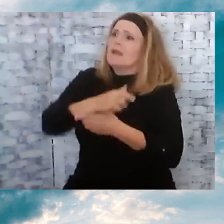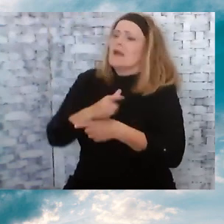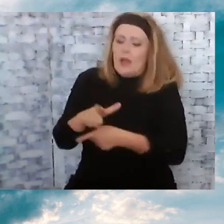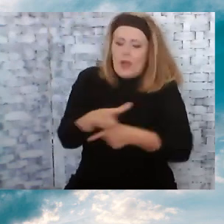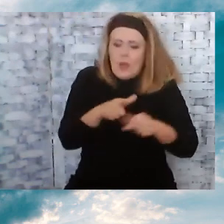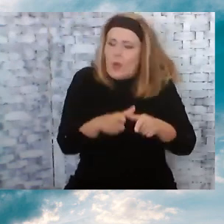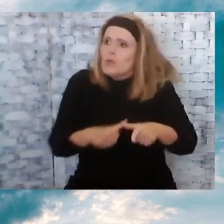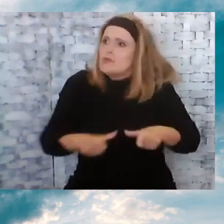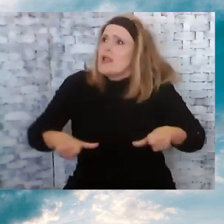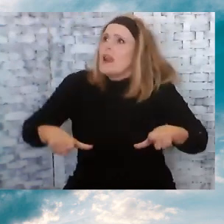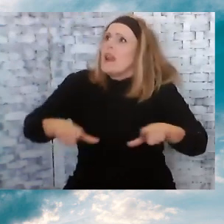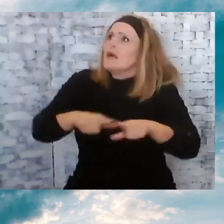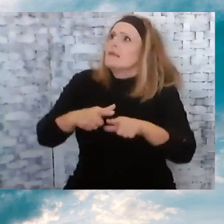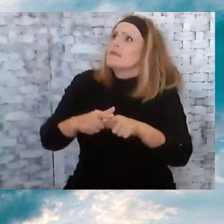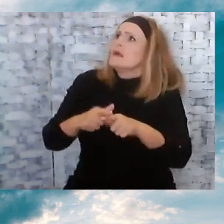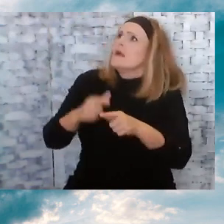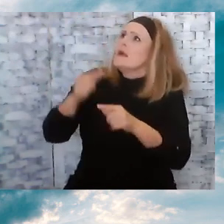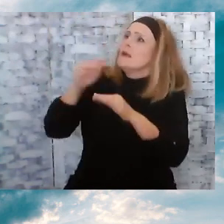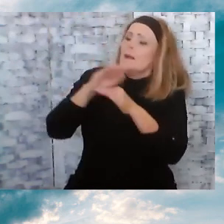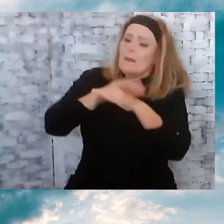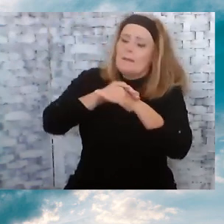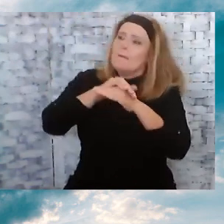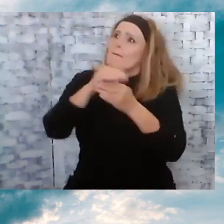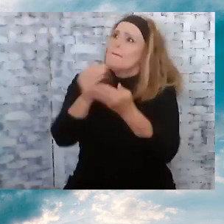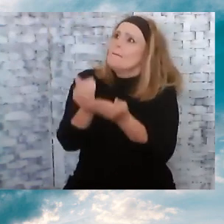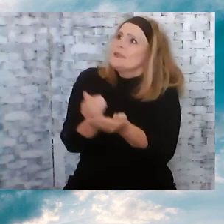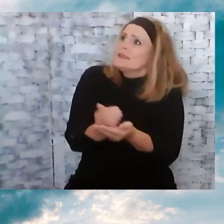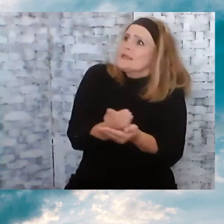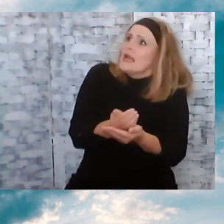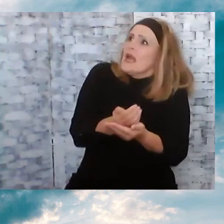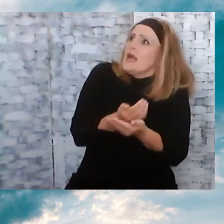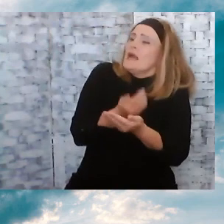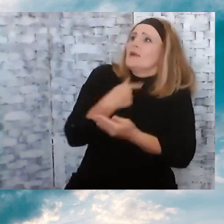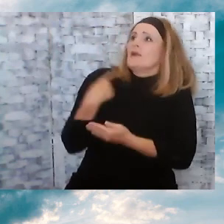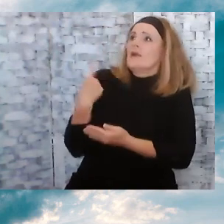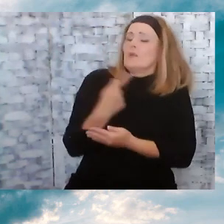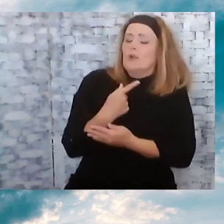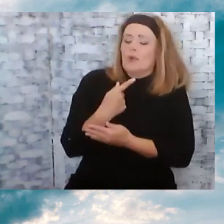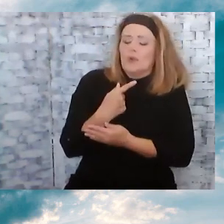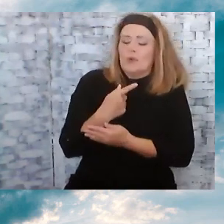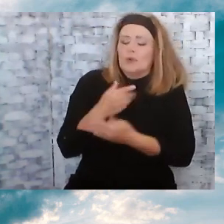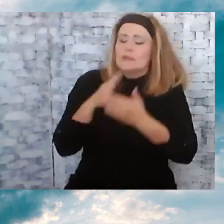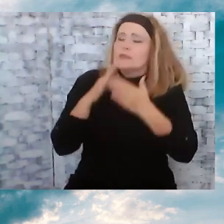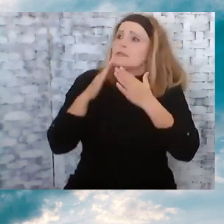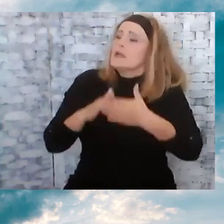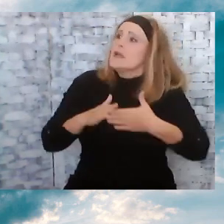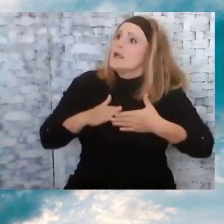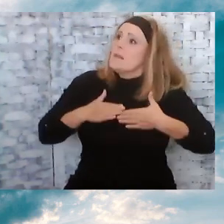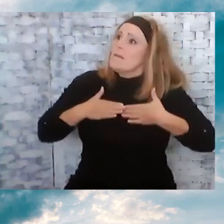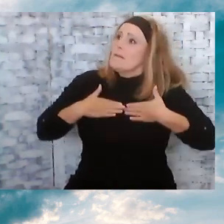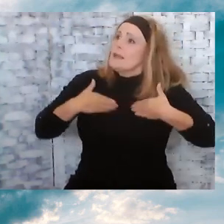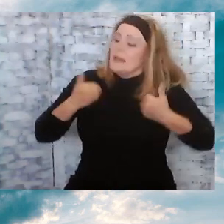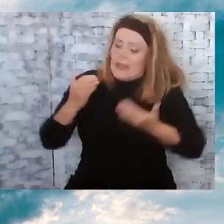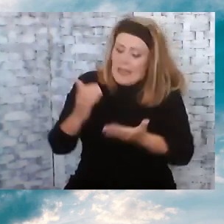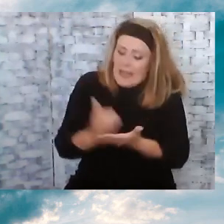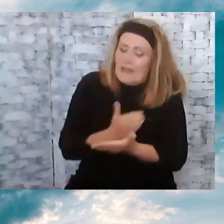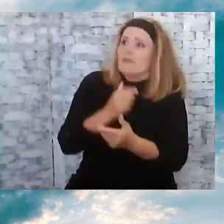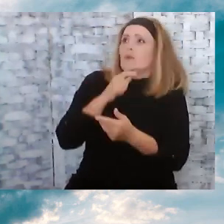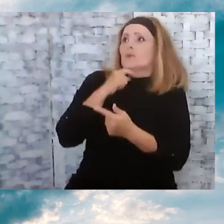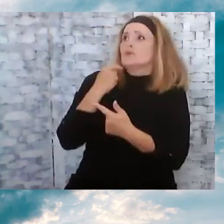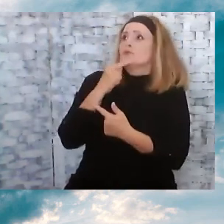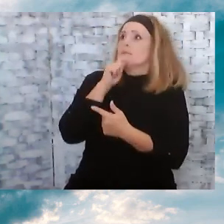streek. Here, hou U hand oor ons land. Red ons mense, laat U koninkryk